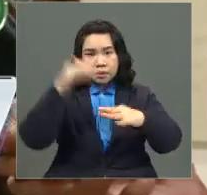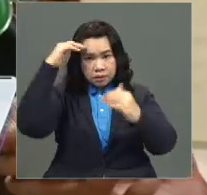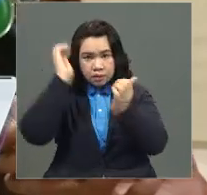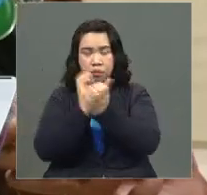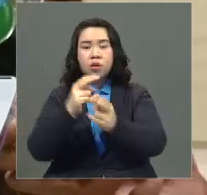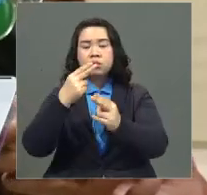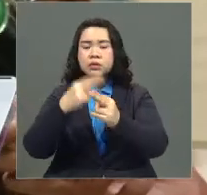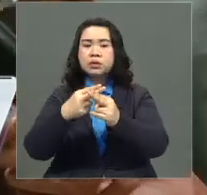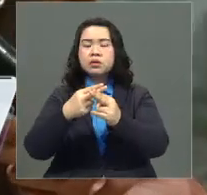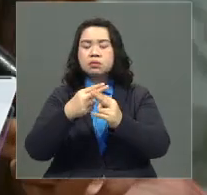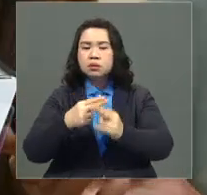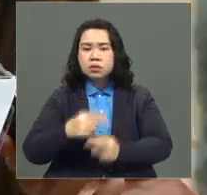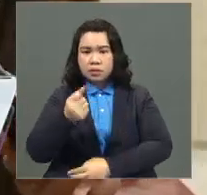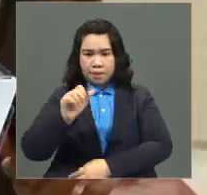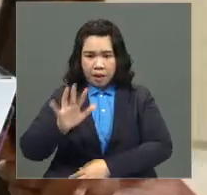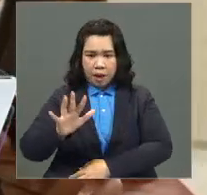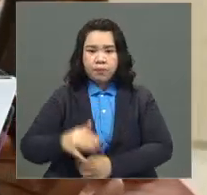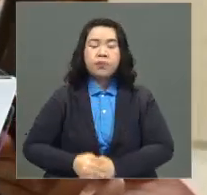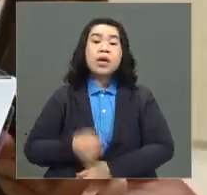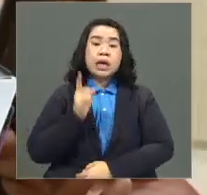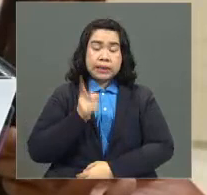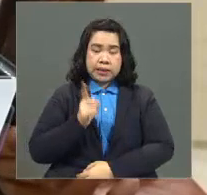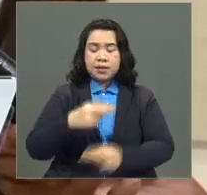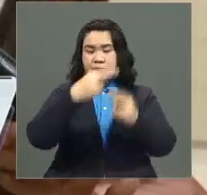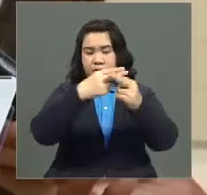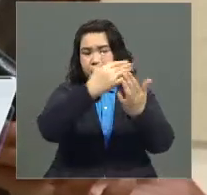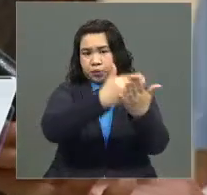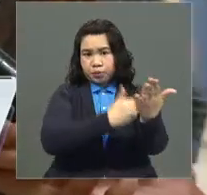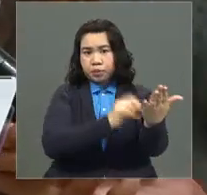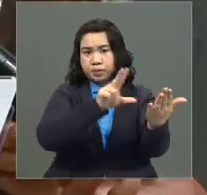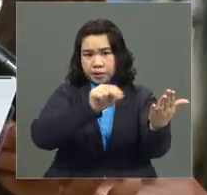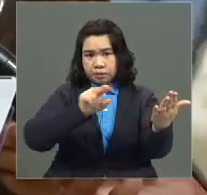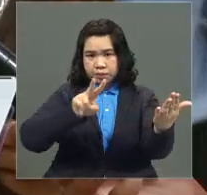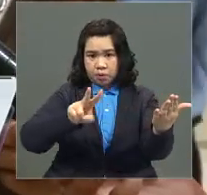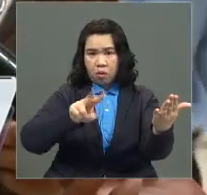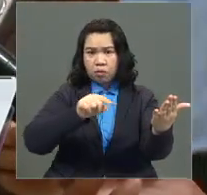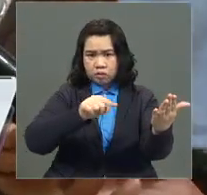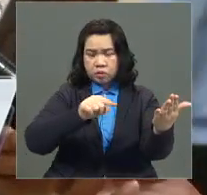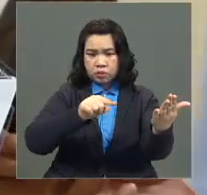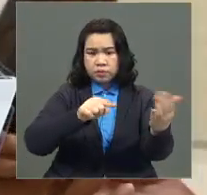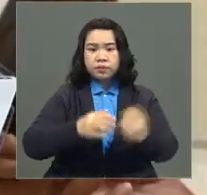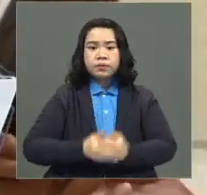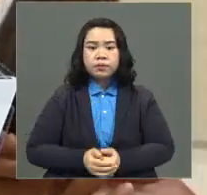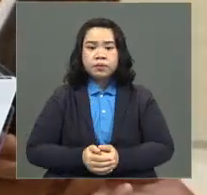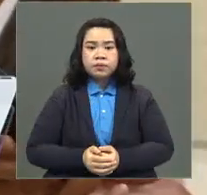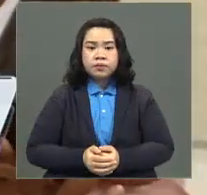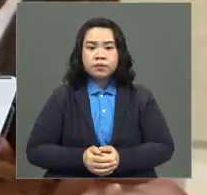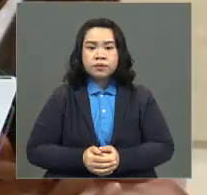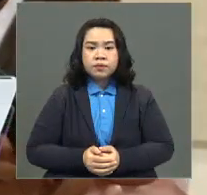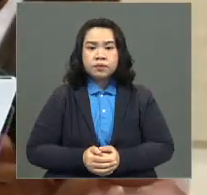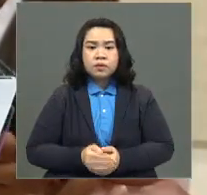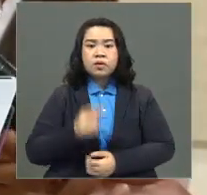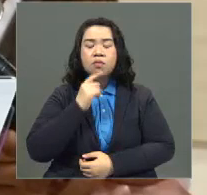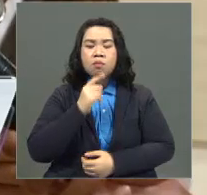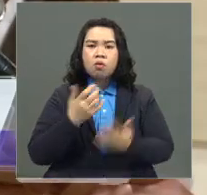15คนแต่จริงๆเขาเป็นหนึ่งใน32รายชื่อแต่การออกหมายเรียกนั้นน่าจะออก15ท่านเพราะวันนี้